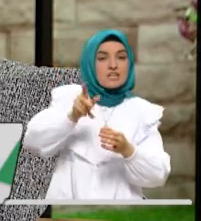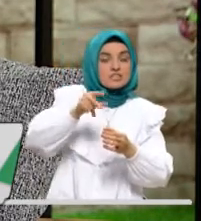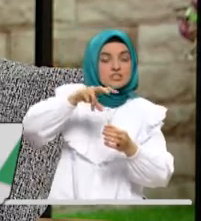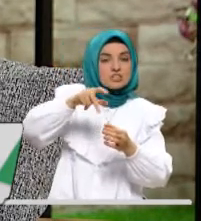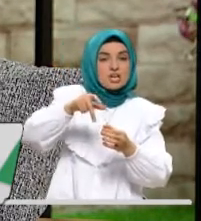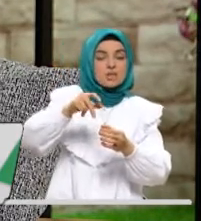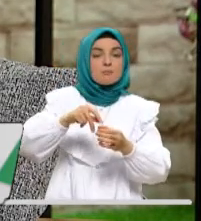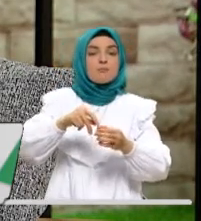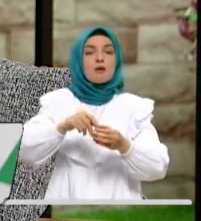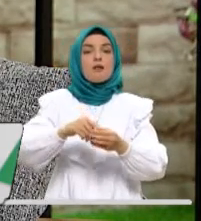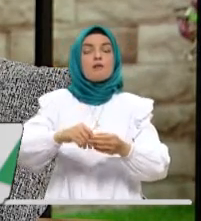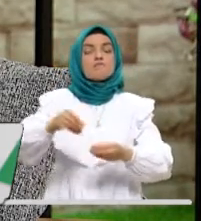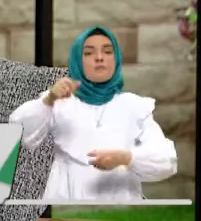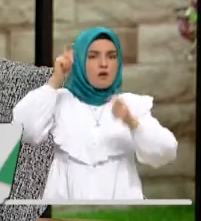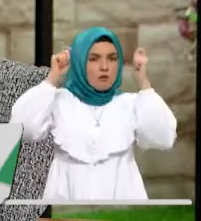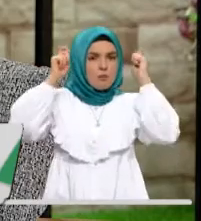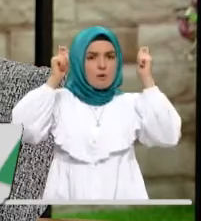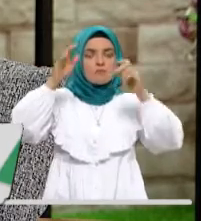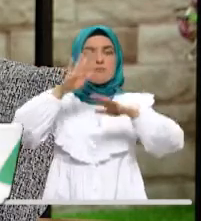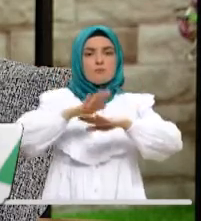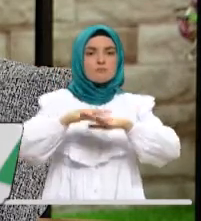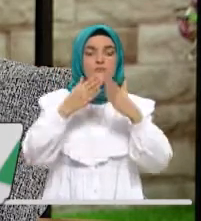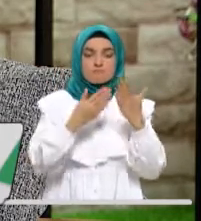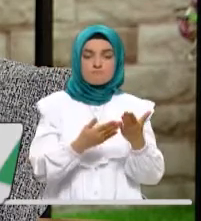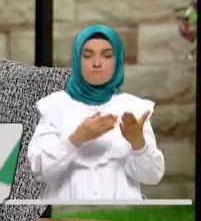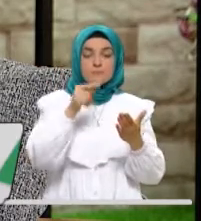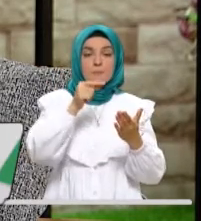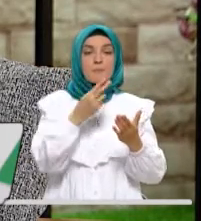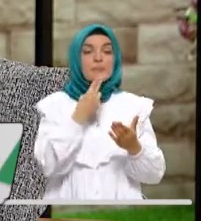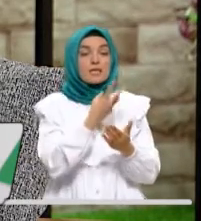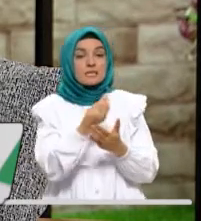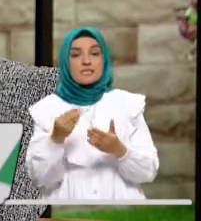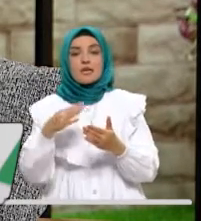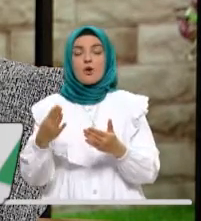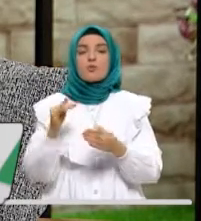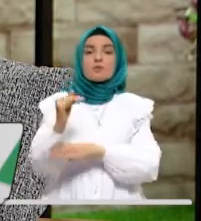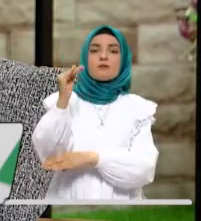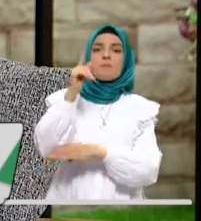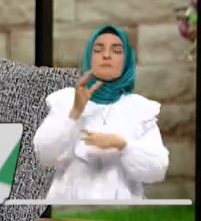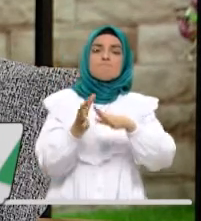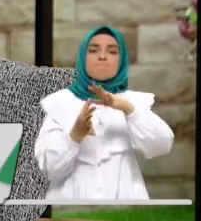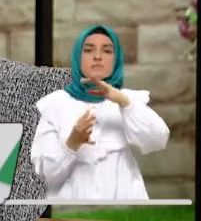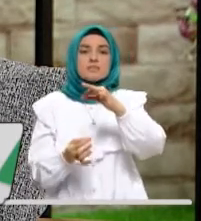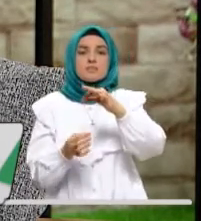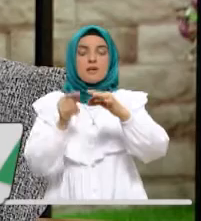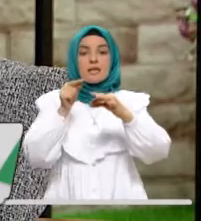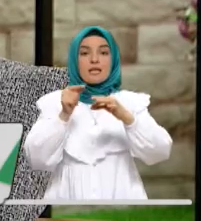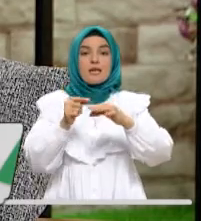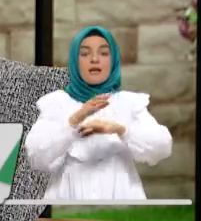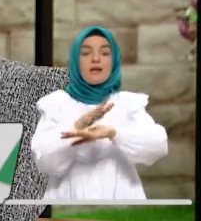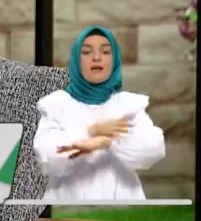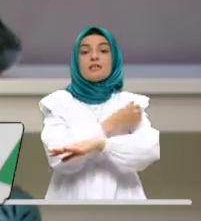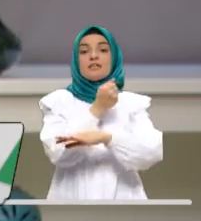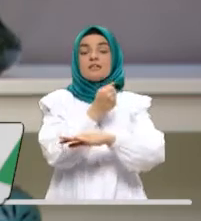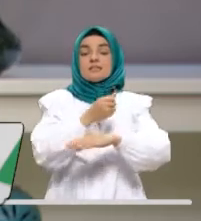camiler vesaire gibi yaptırmak suretiyle cariyelerin veya oradaki yaşayan herhangi bir kimsenin de infaklarını takip ederler.